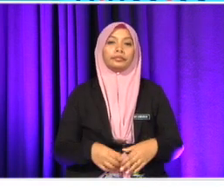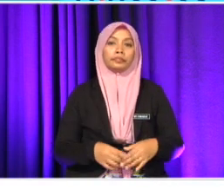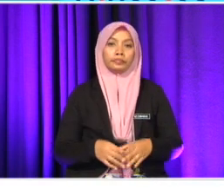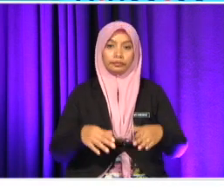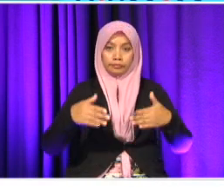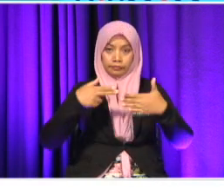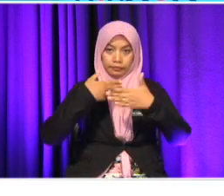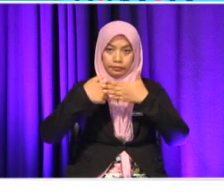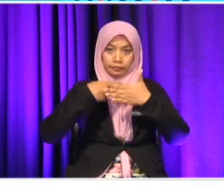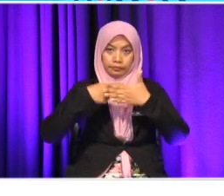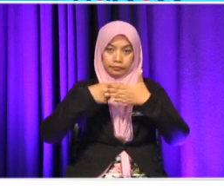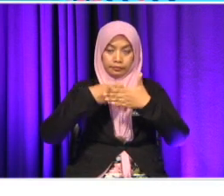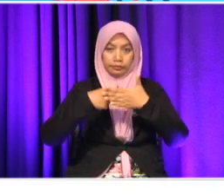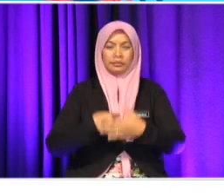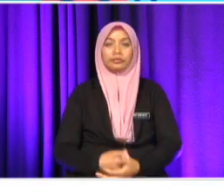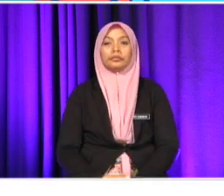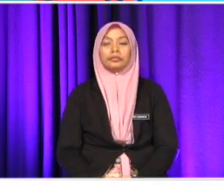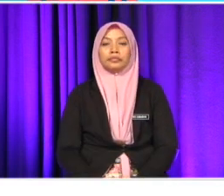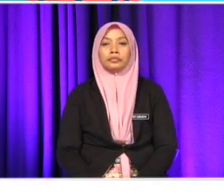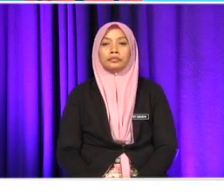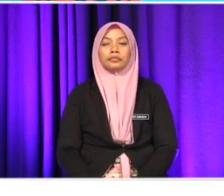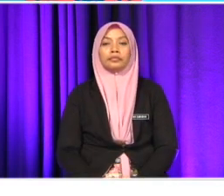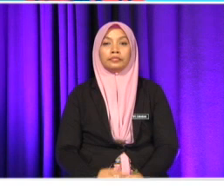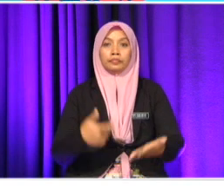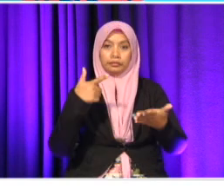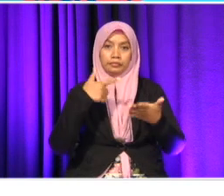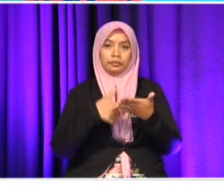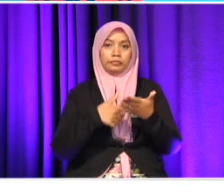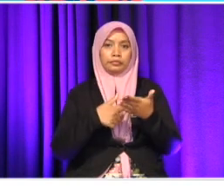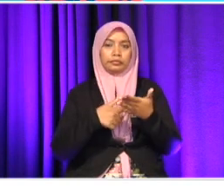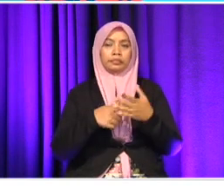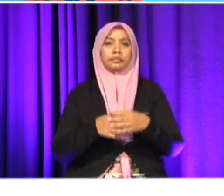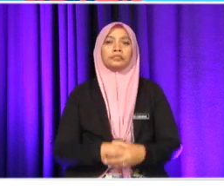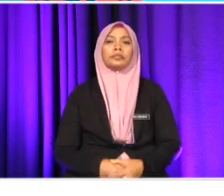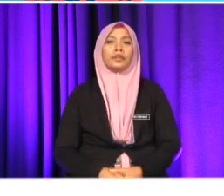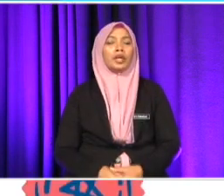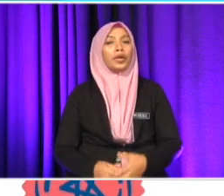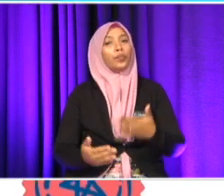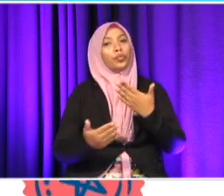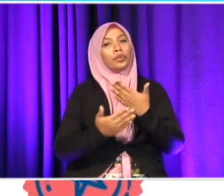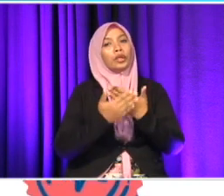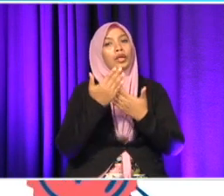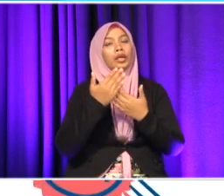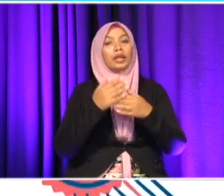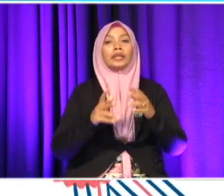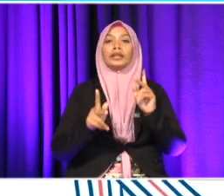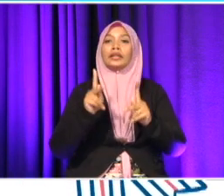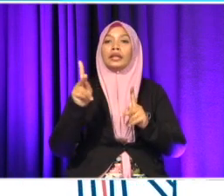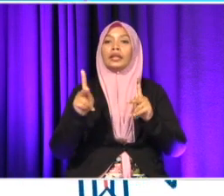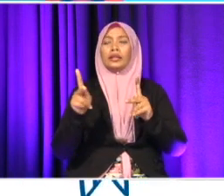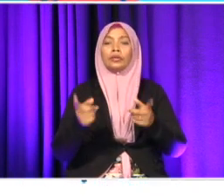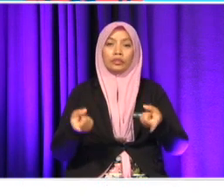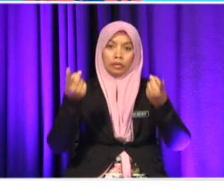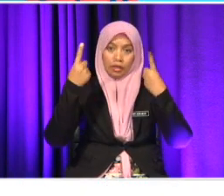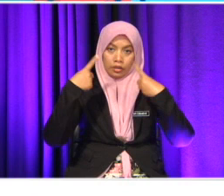betul sekali lagi jarak Kenapa Hampir aja lagi satu juga adalah kemudahan pengangkutan Oke untuk anak-anak